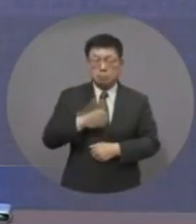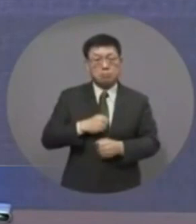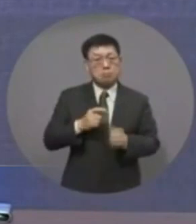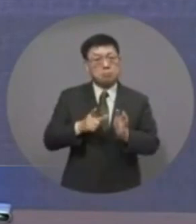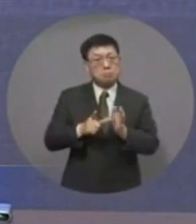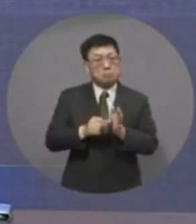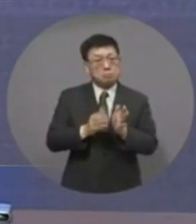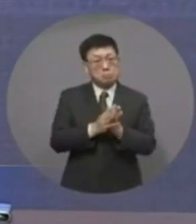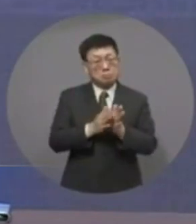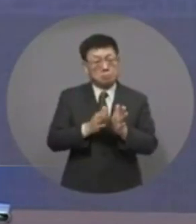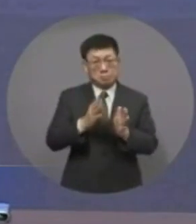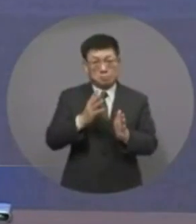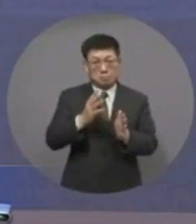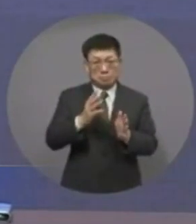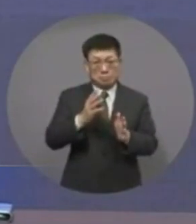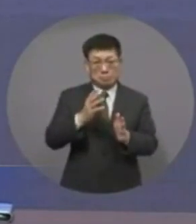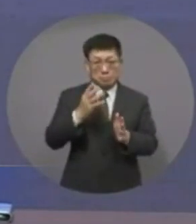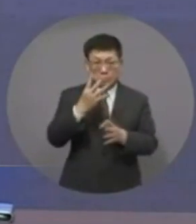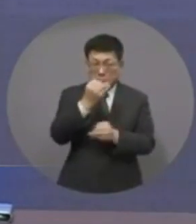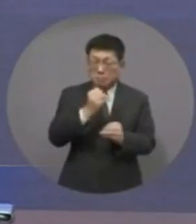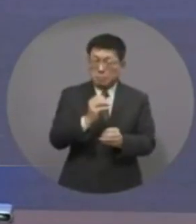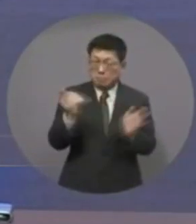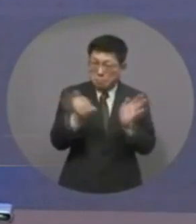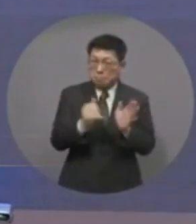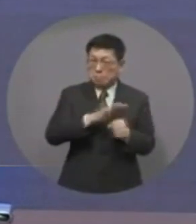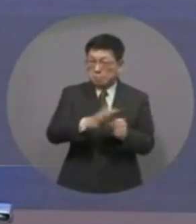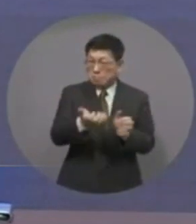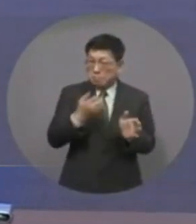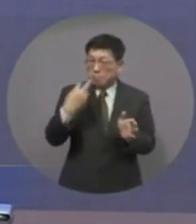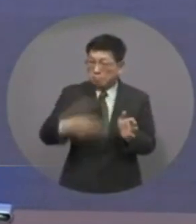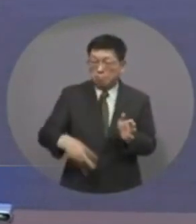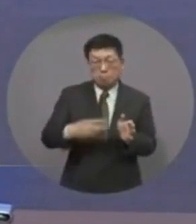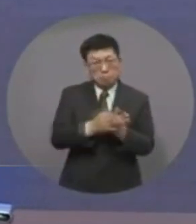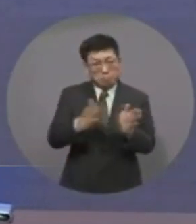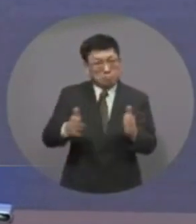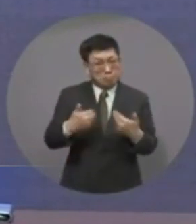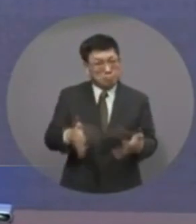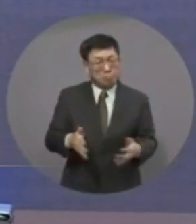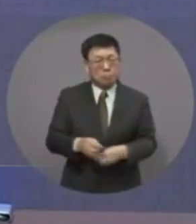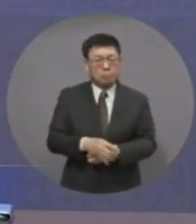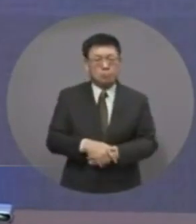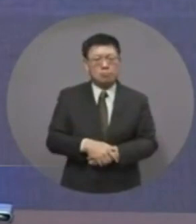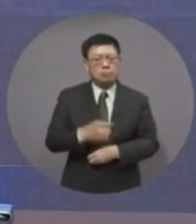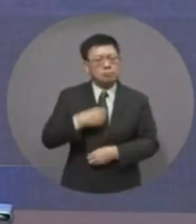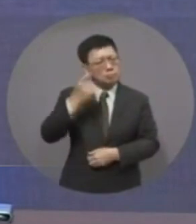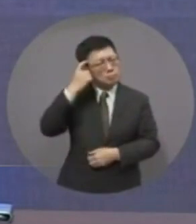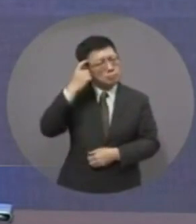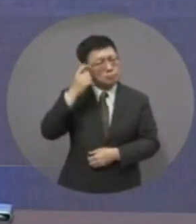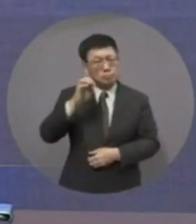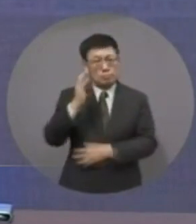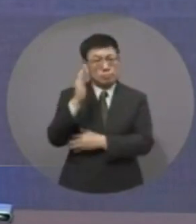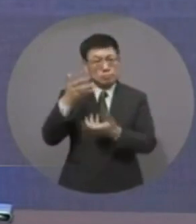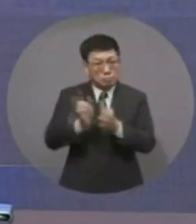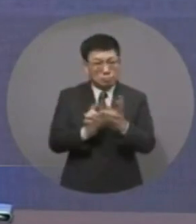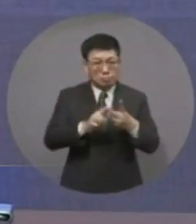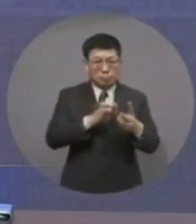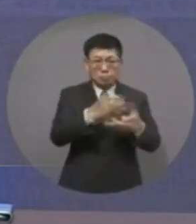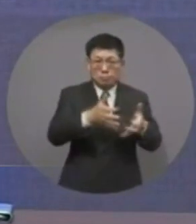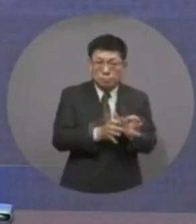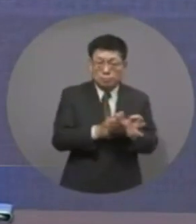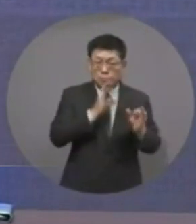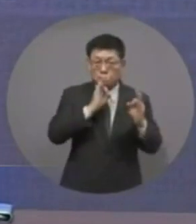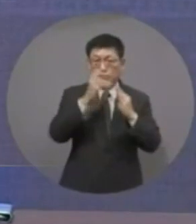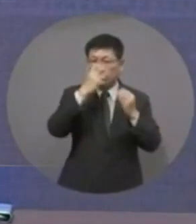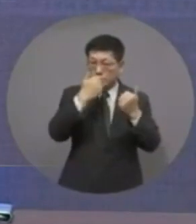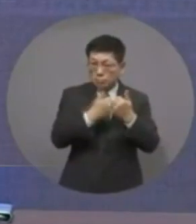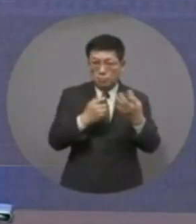局。届期之前要不要再做相关的评估？有没有延期的打算？这我想我们财政部跟经济部还有金管会